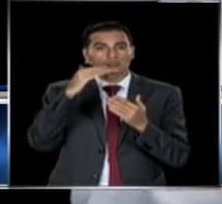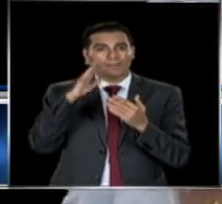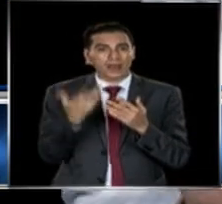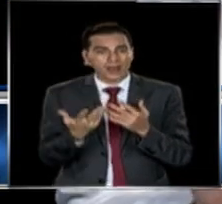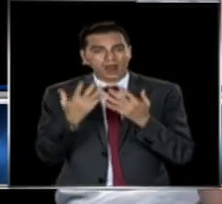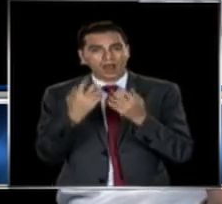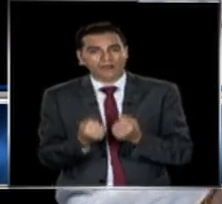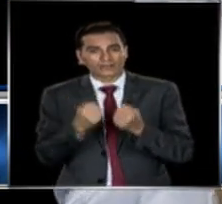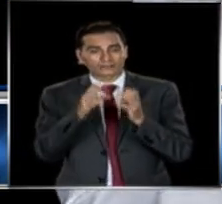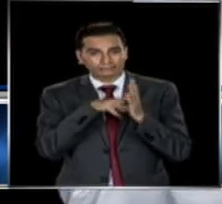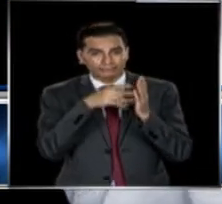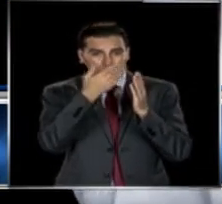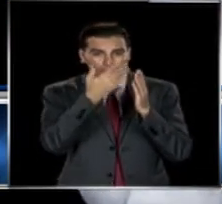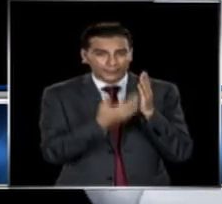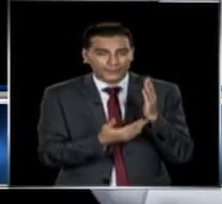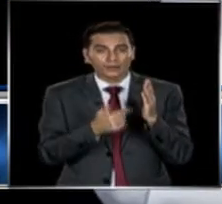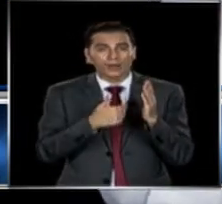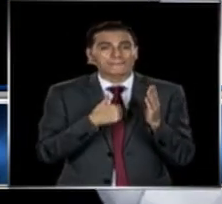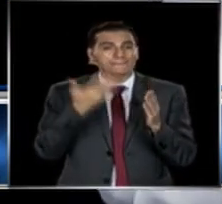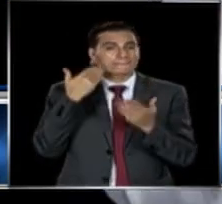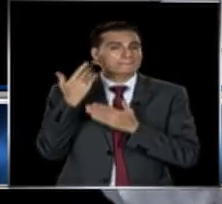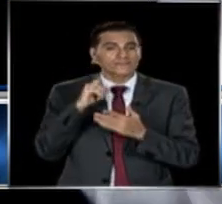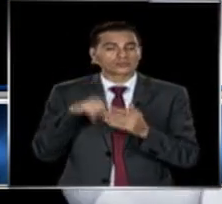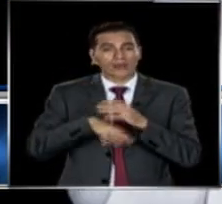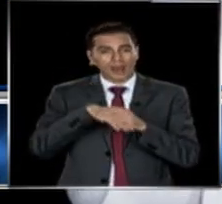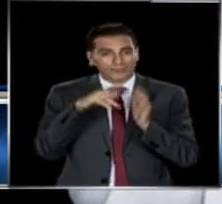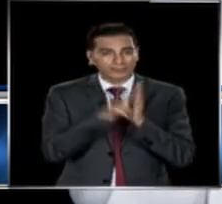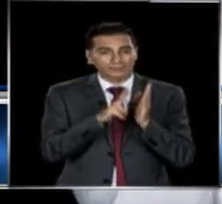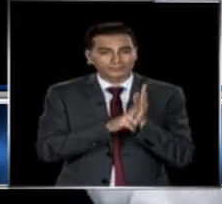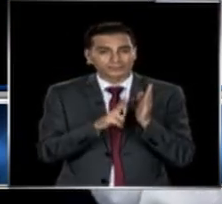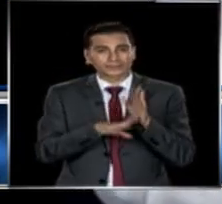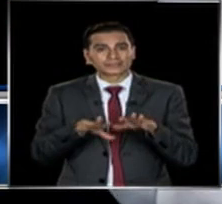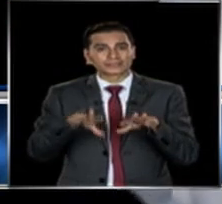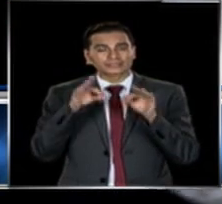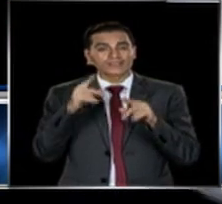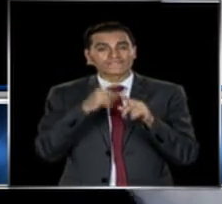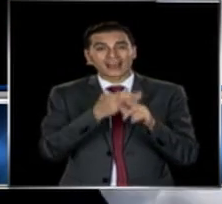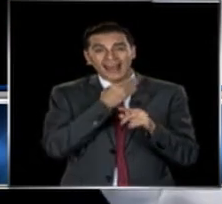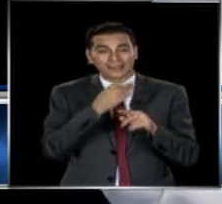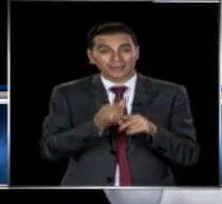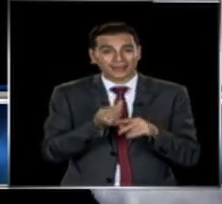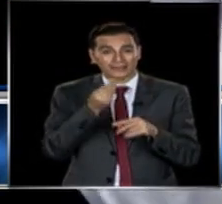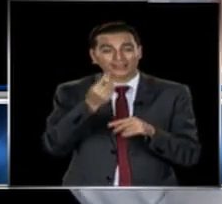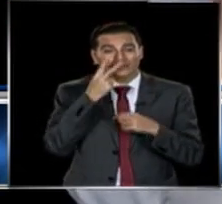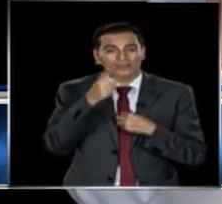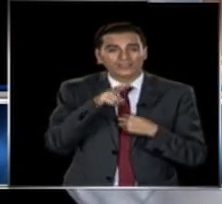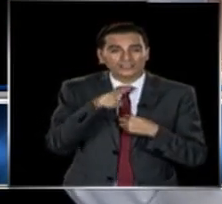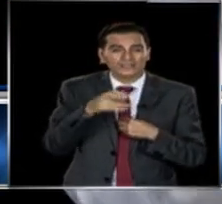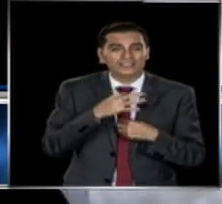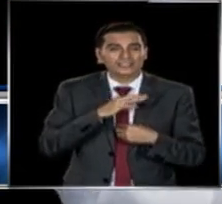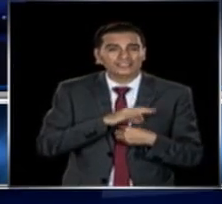مين ما عندوش فرصة عمل، خاصة إن إحنا وإحنا بنسجل اسمه بنشوف إيه الخدمات اللي هو محتاجها، عشان كده اسمها